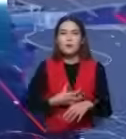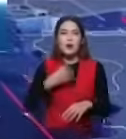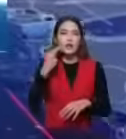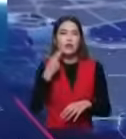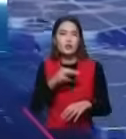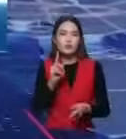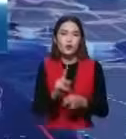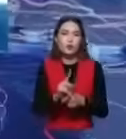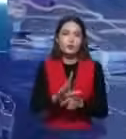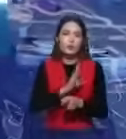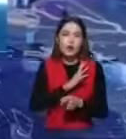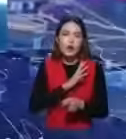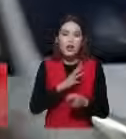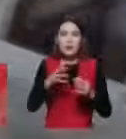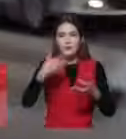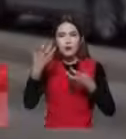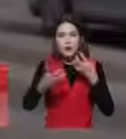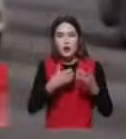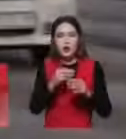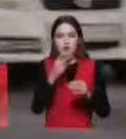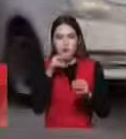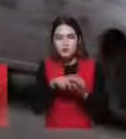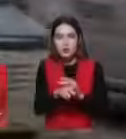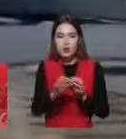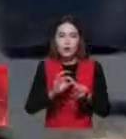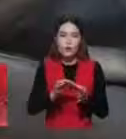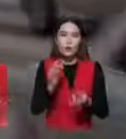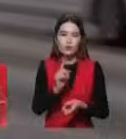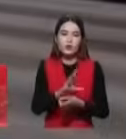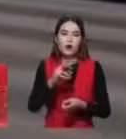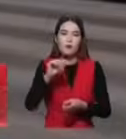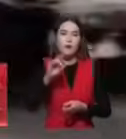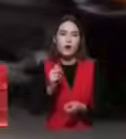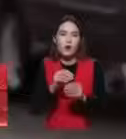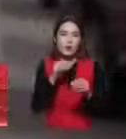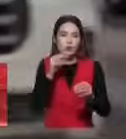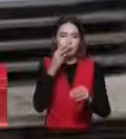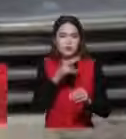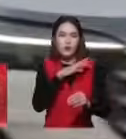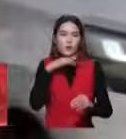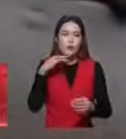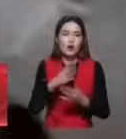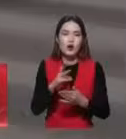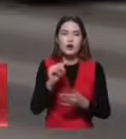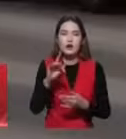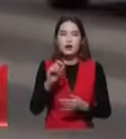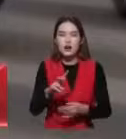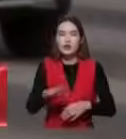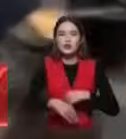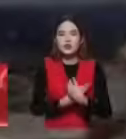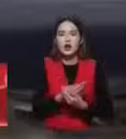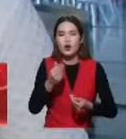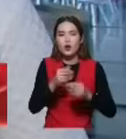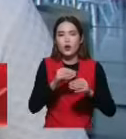Шығарып жатқан көліктің көбі шикі. Көшеден қытайлық маркалы көлікті көп көретін болдық. Былтыр елімізде сатылған жаңа темір тұлпардың